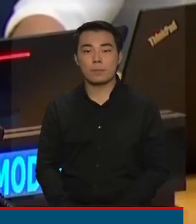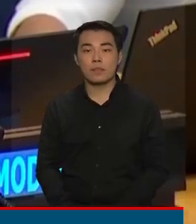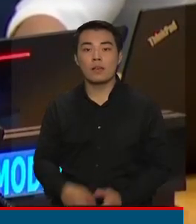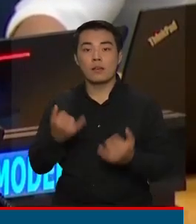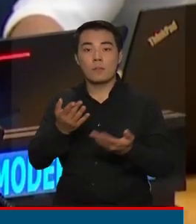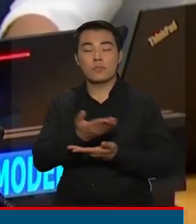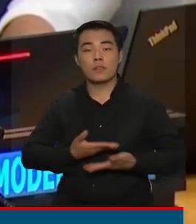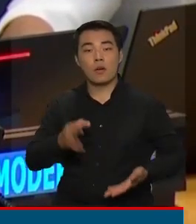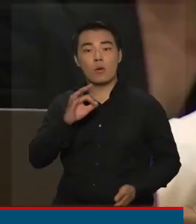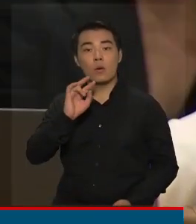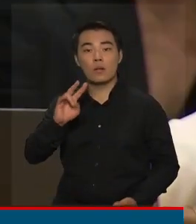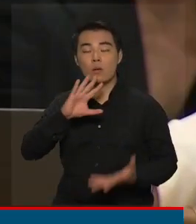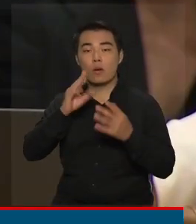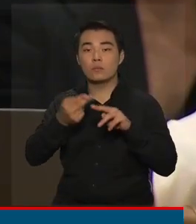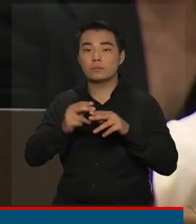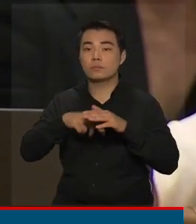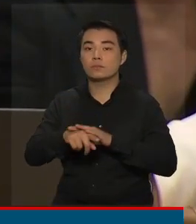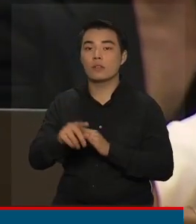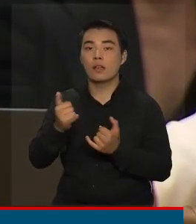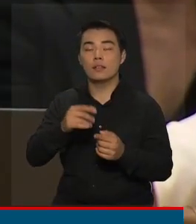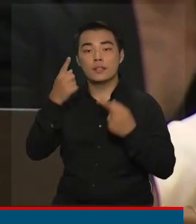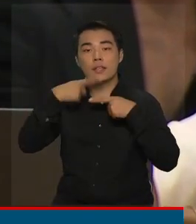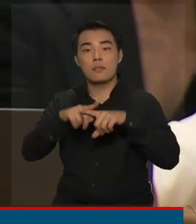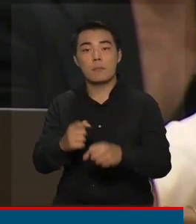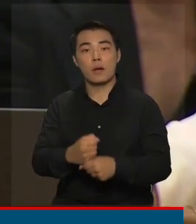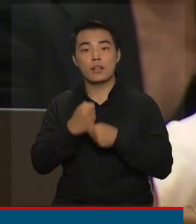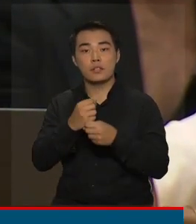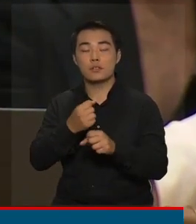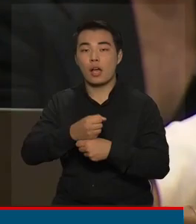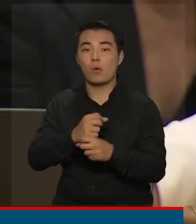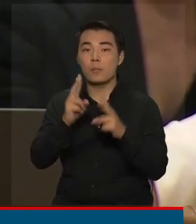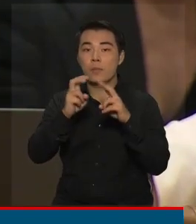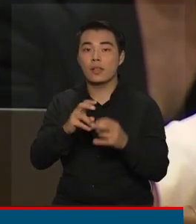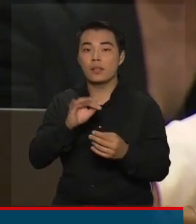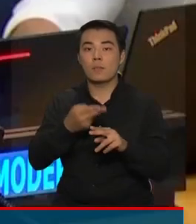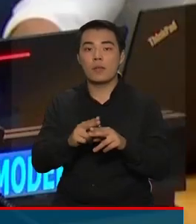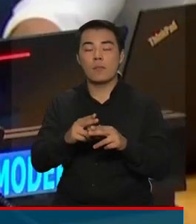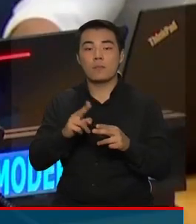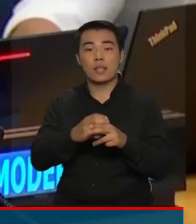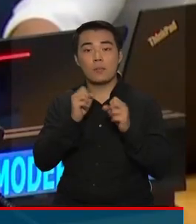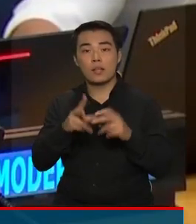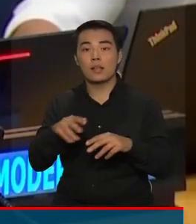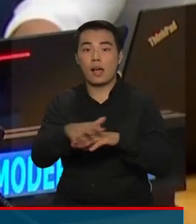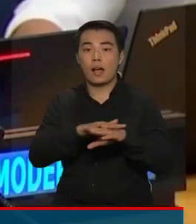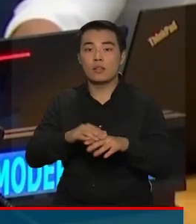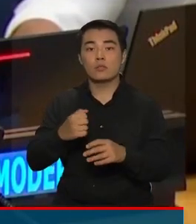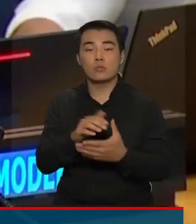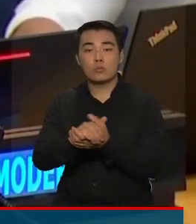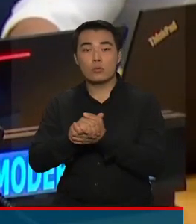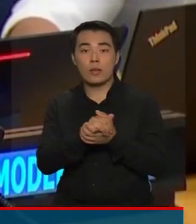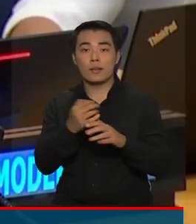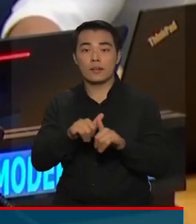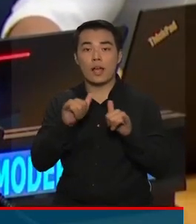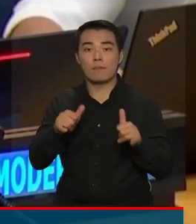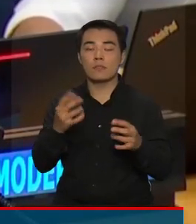Біз Біріккен ұлттар ұйымының басшылығымен техникалық қолдау, ғылыми зерттеулер және қауіп-қатерлерді бағалау салаларындағы халықаралық ынтымақтастықты